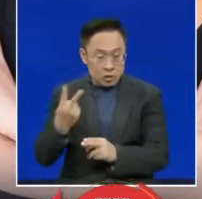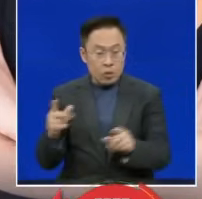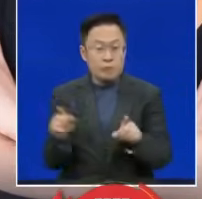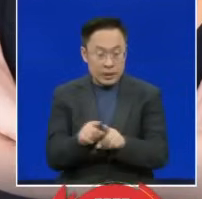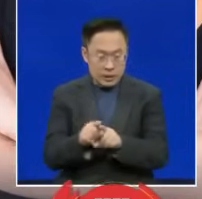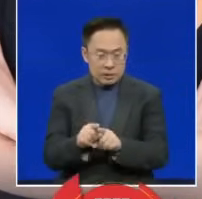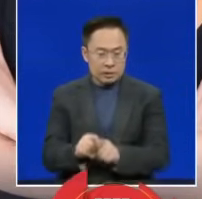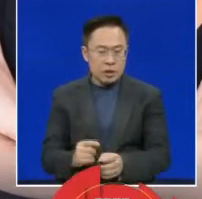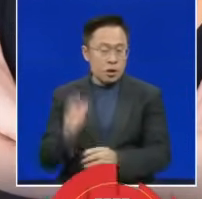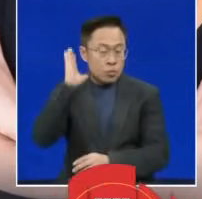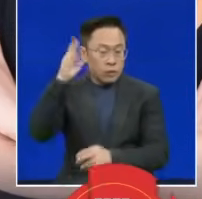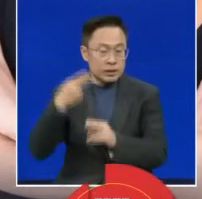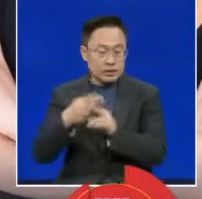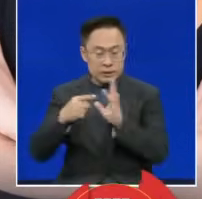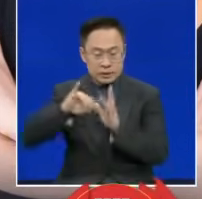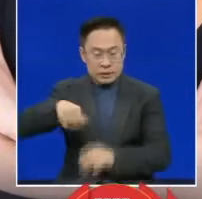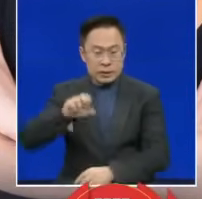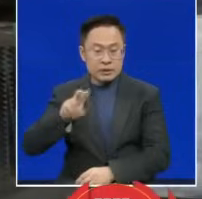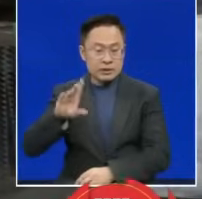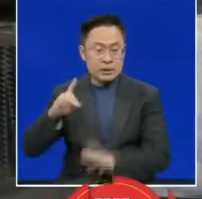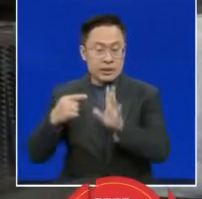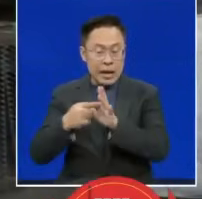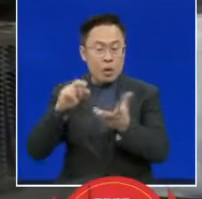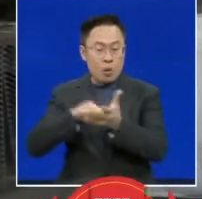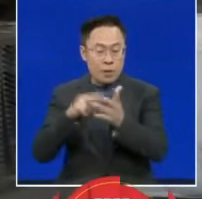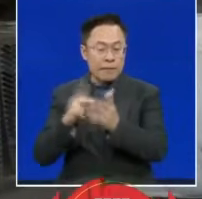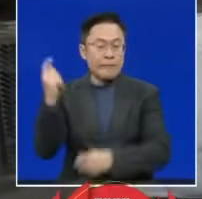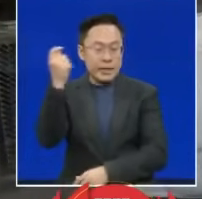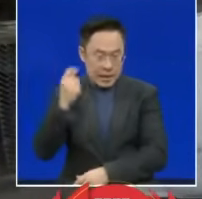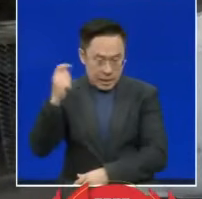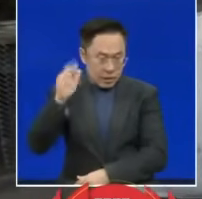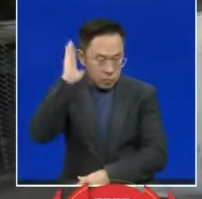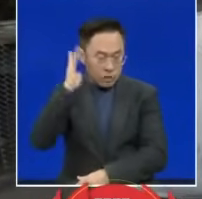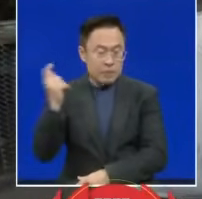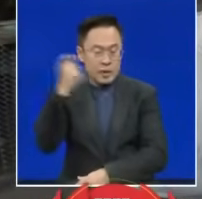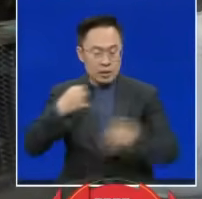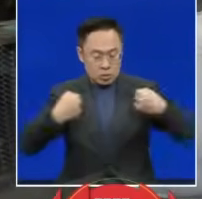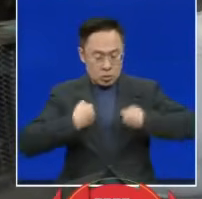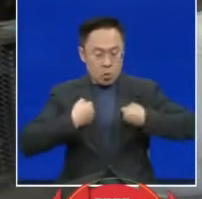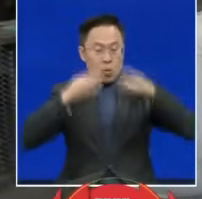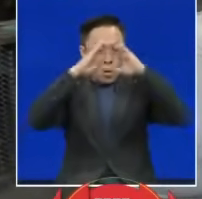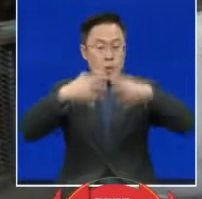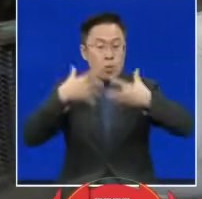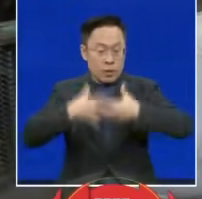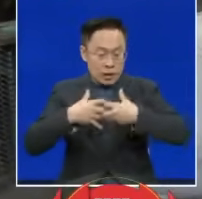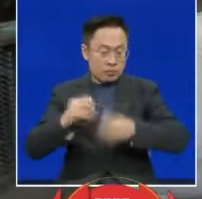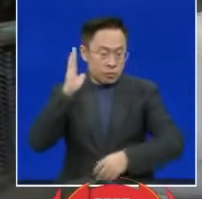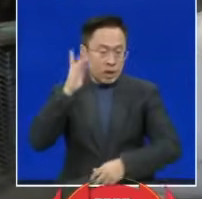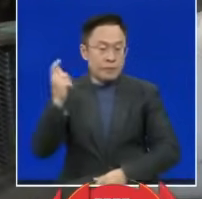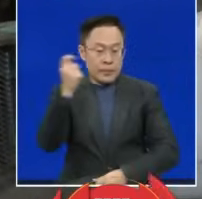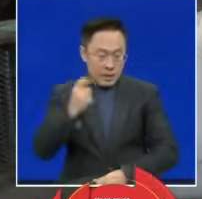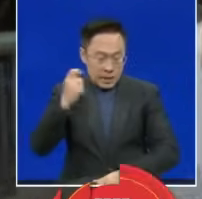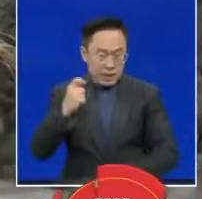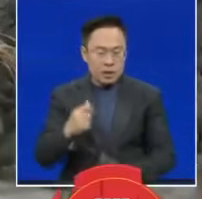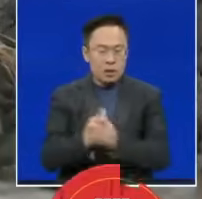คุณเจษดาเก่งรุ่งเรืองชัยเป็นคุณอามีเป็นน้องของพ่อเมื่อก่อนนี้รุ่นอากงทำธุรกิจค้า